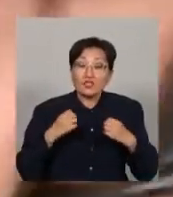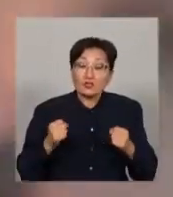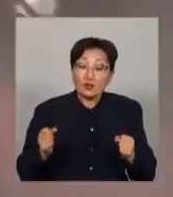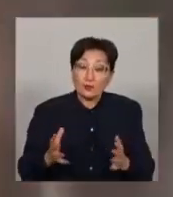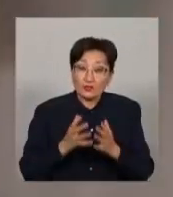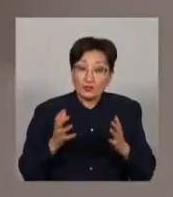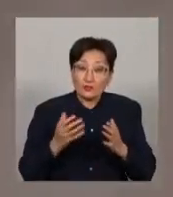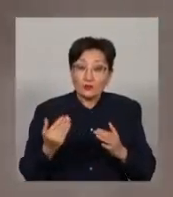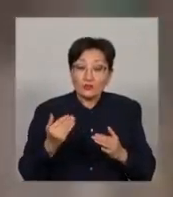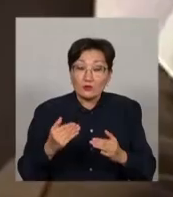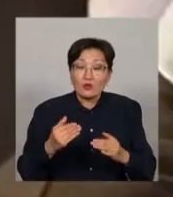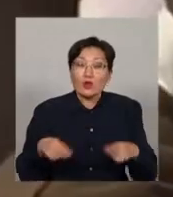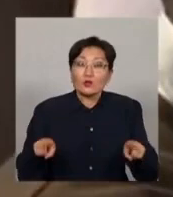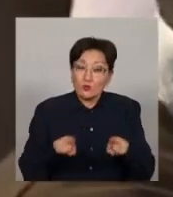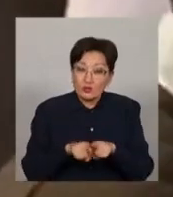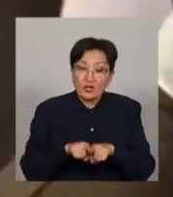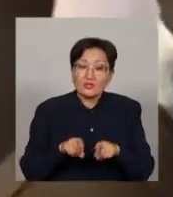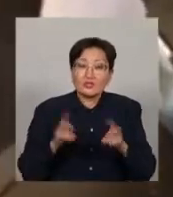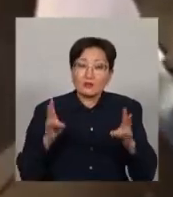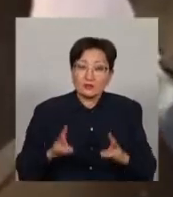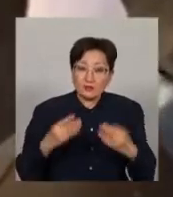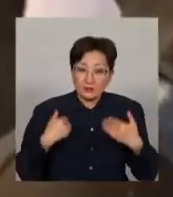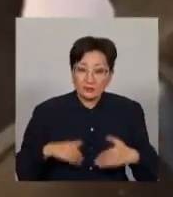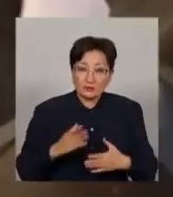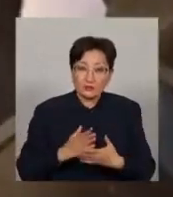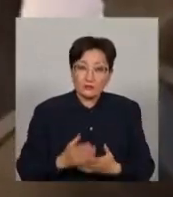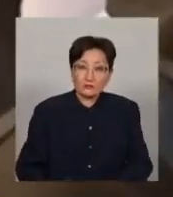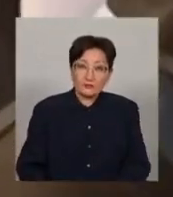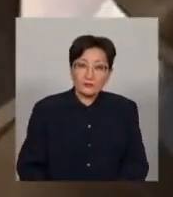они наносят организму такой же вред